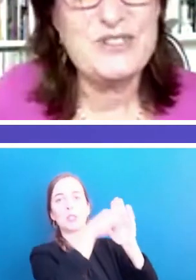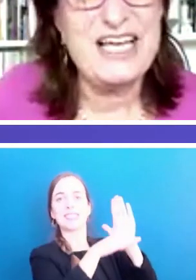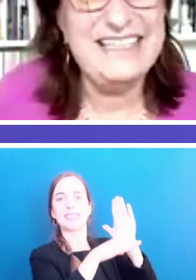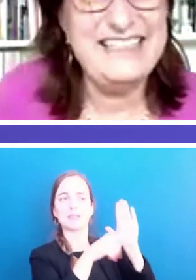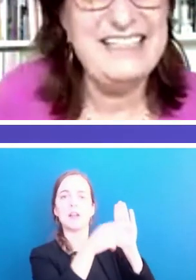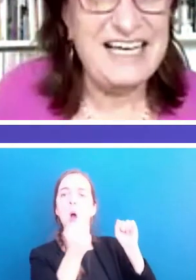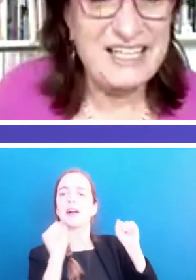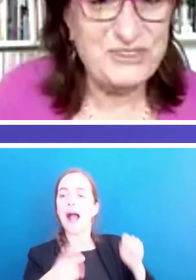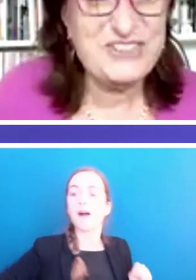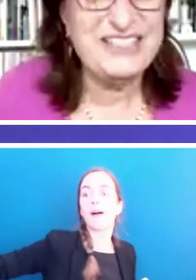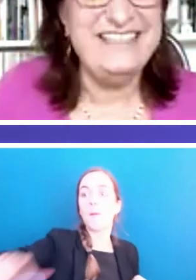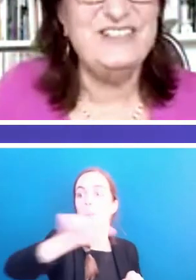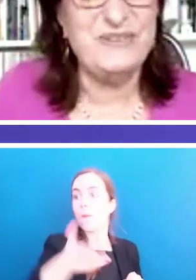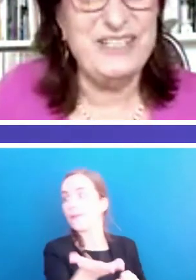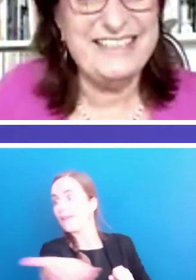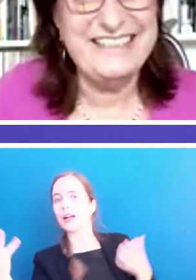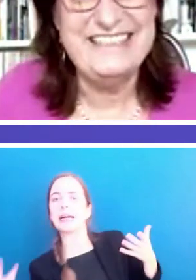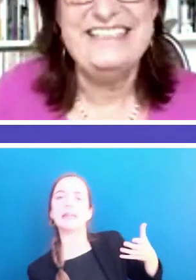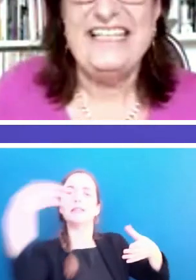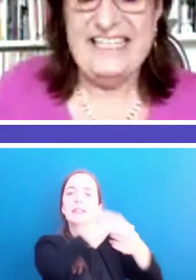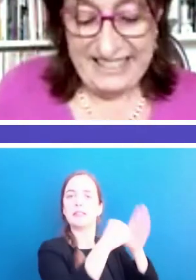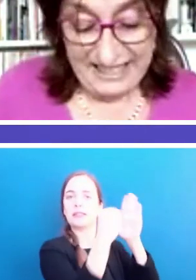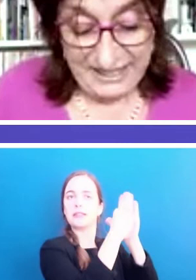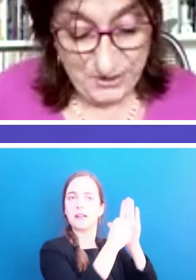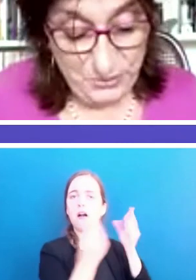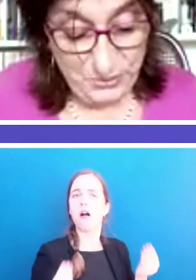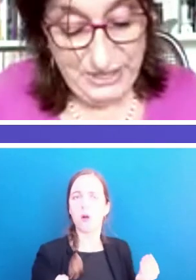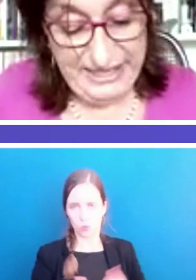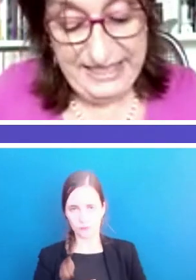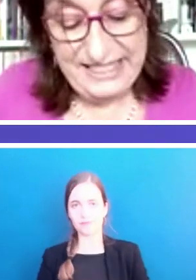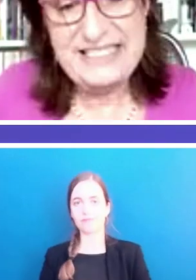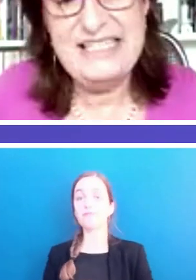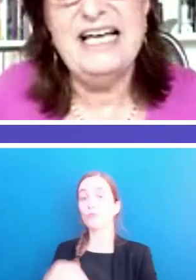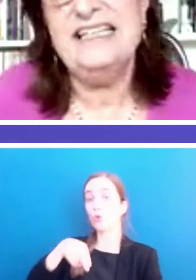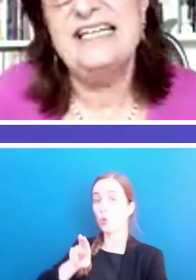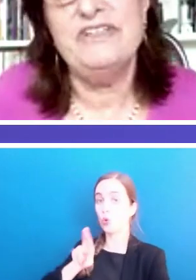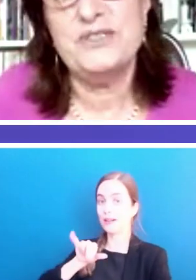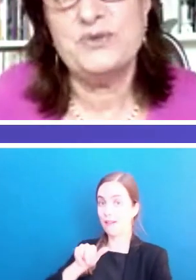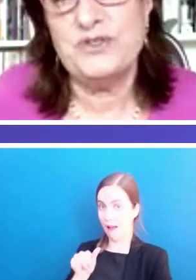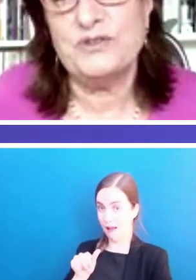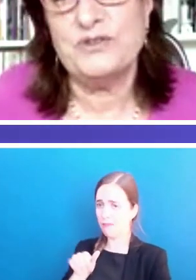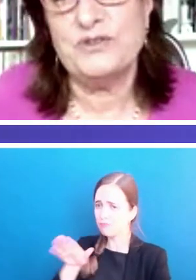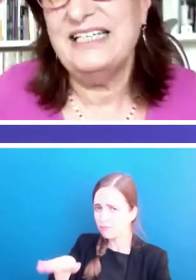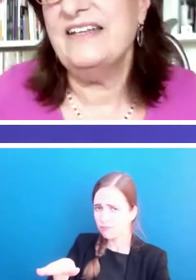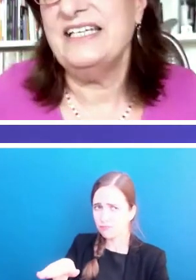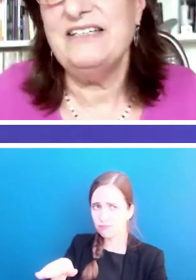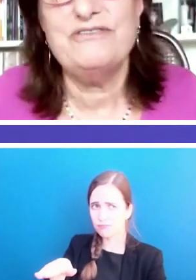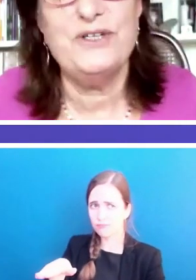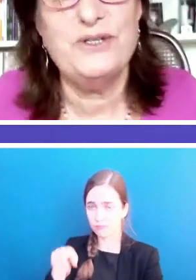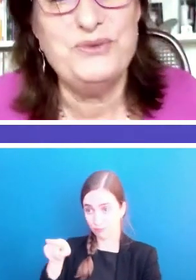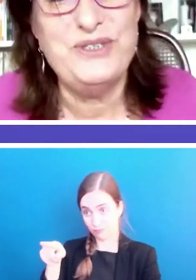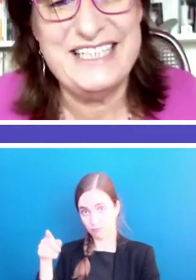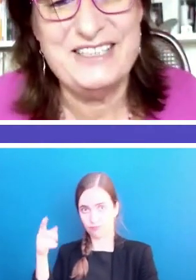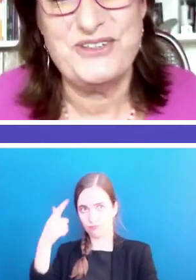من المعهد النسوي، هل تشركون المجتمع المدني في أعمالكم؟ بعدها